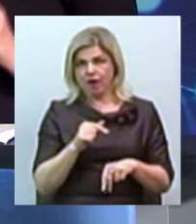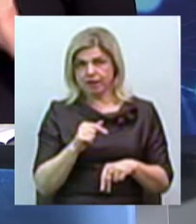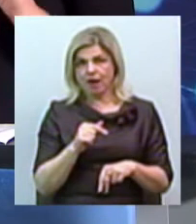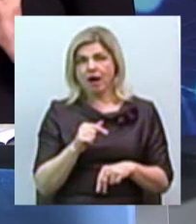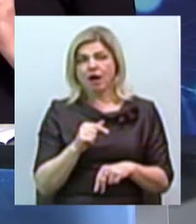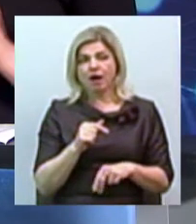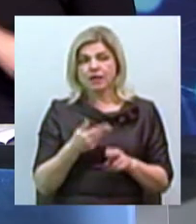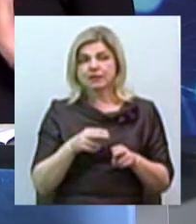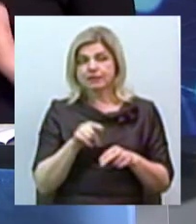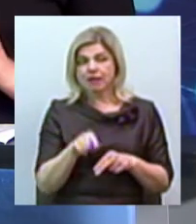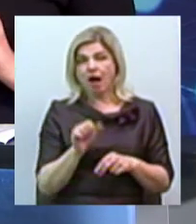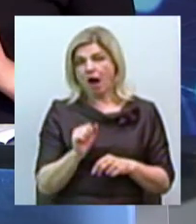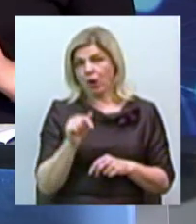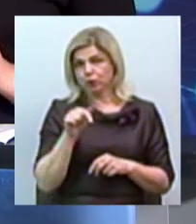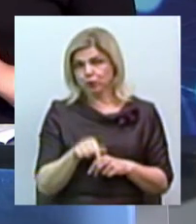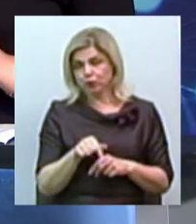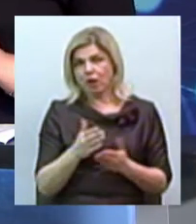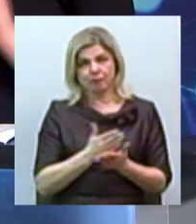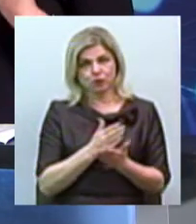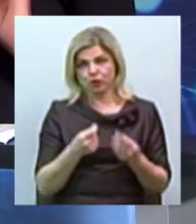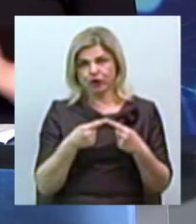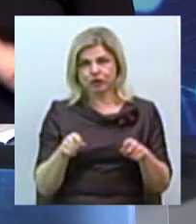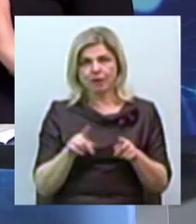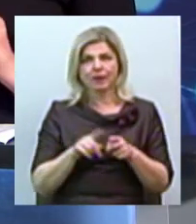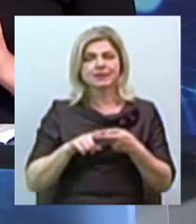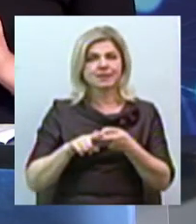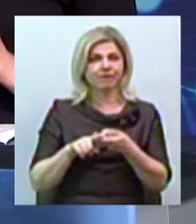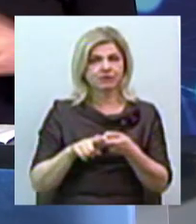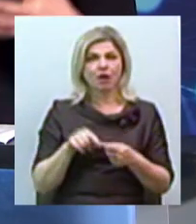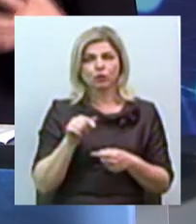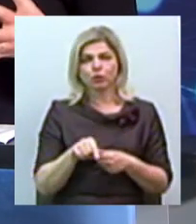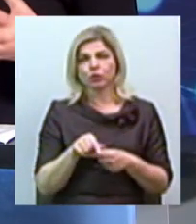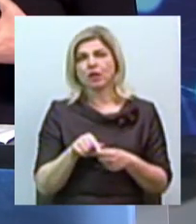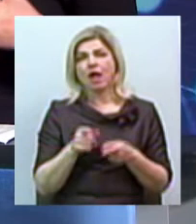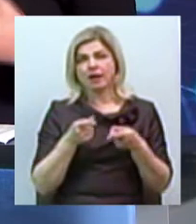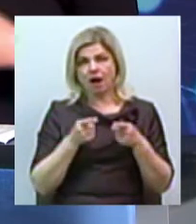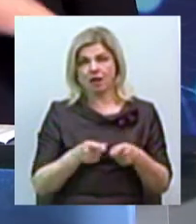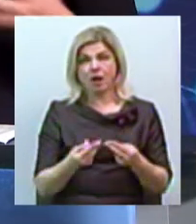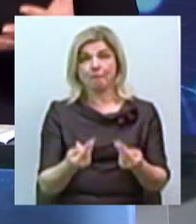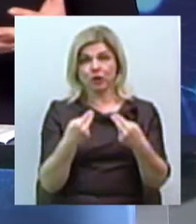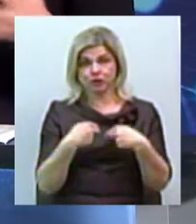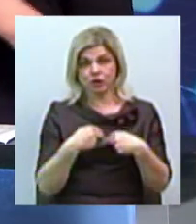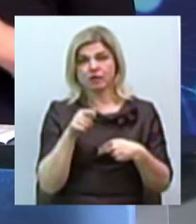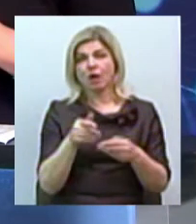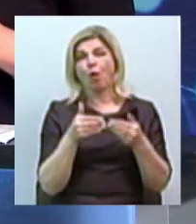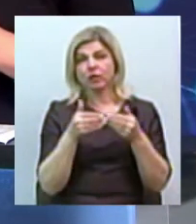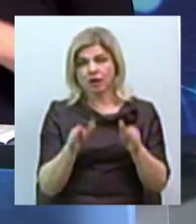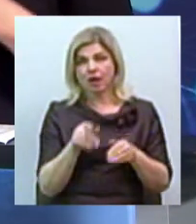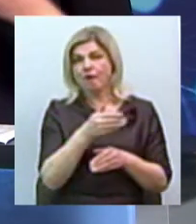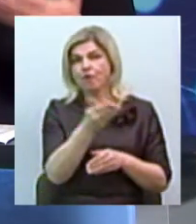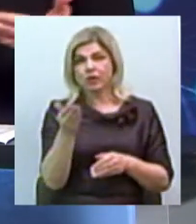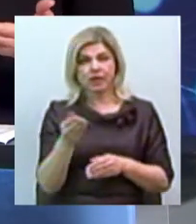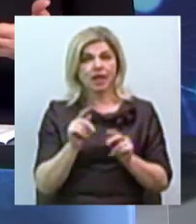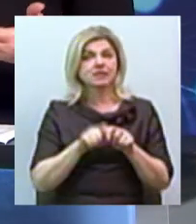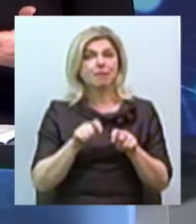а тут абсолютно інше, абсолютно нова реальність. Приїжджають, і ти відкрита, вони тебе не знають,